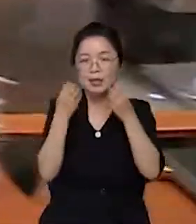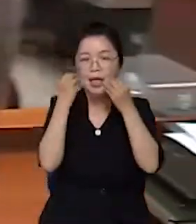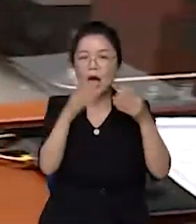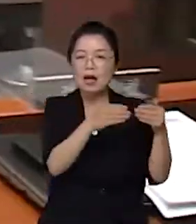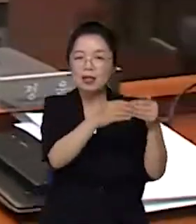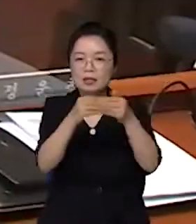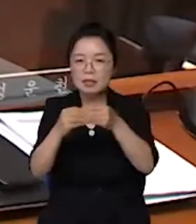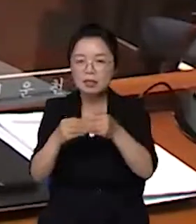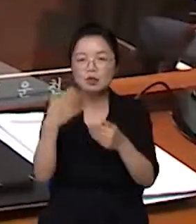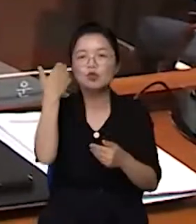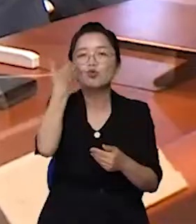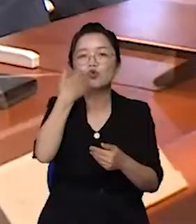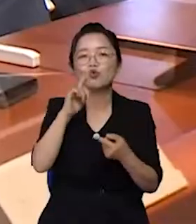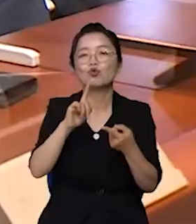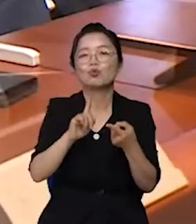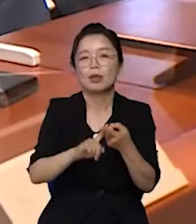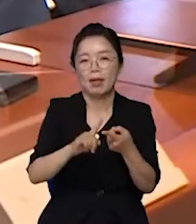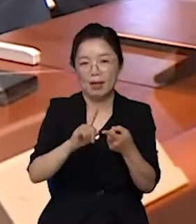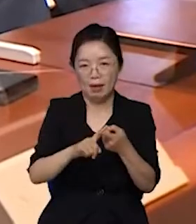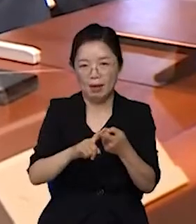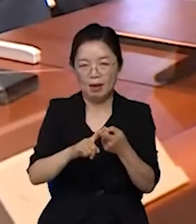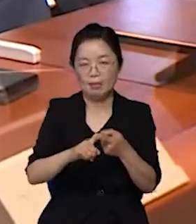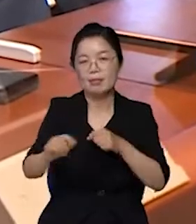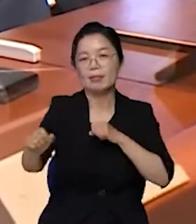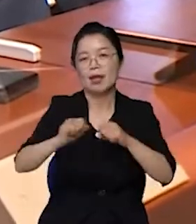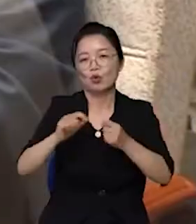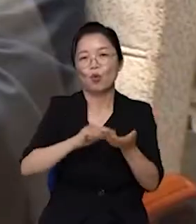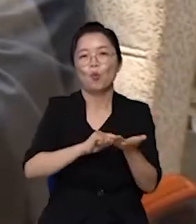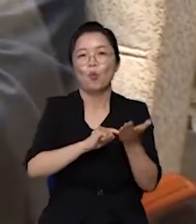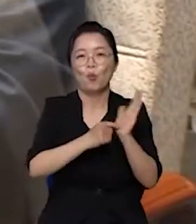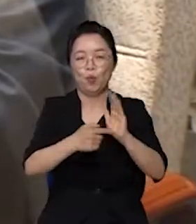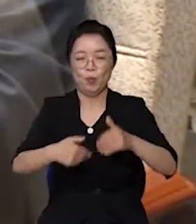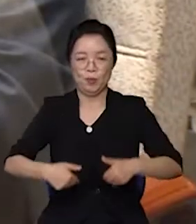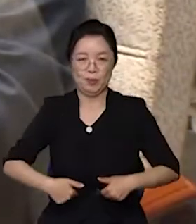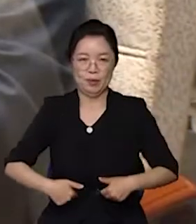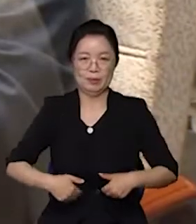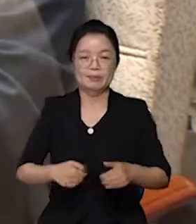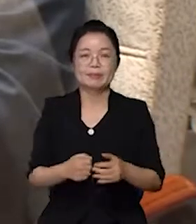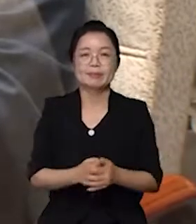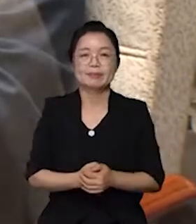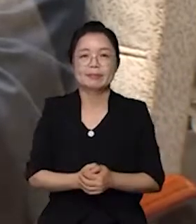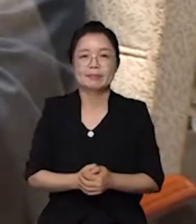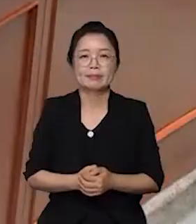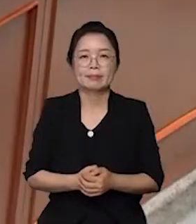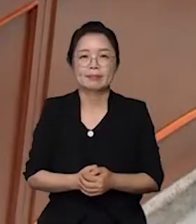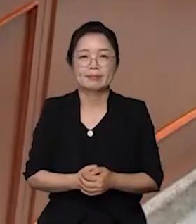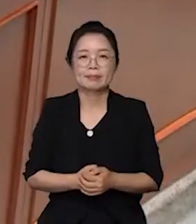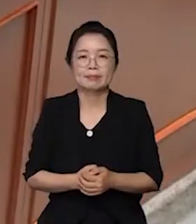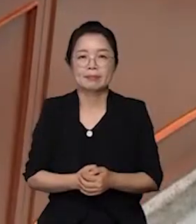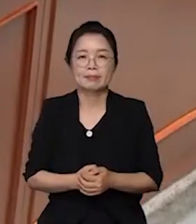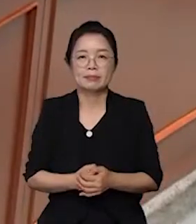리더십이 누구인지 결의문이 아닌 행동으로 보여줘야 합니다. KBC 이상원입니다.